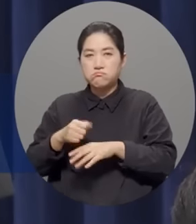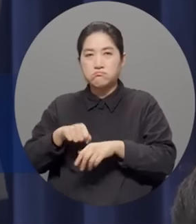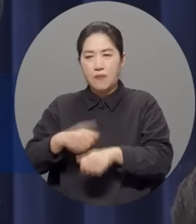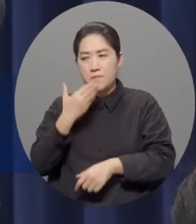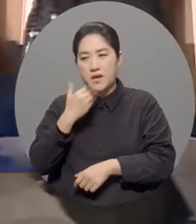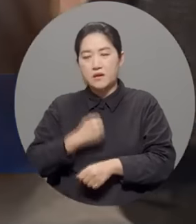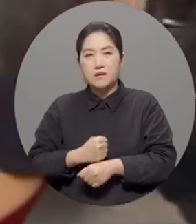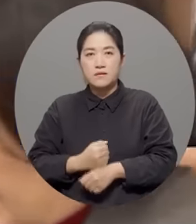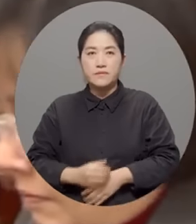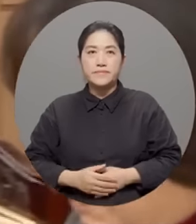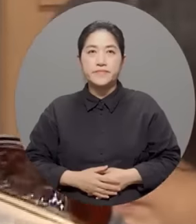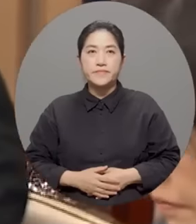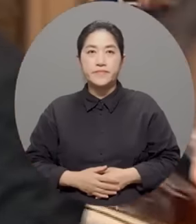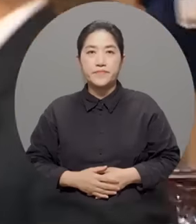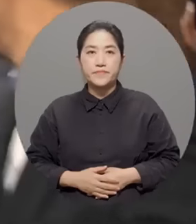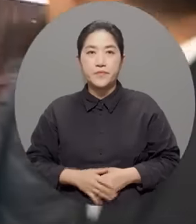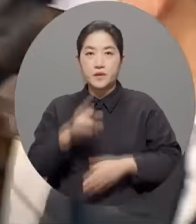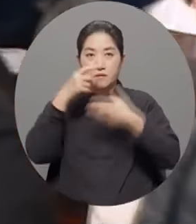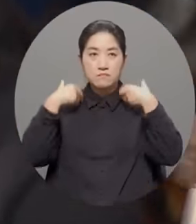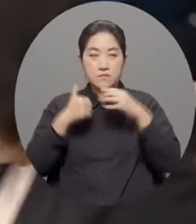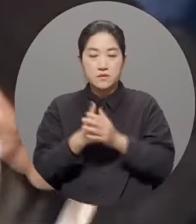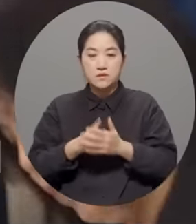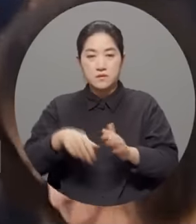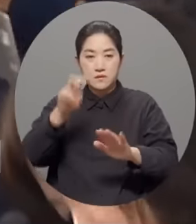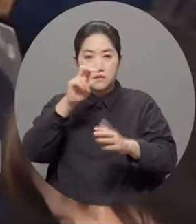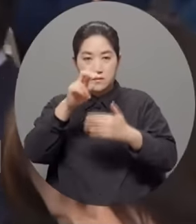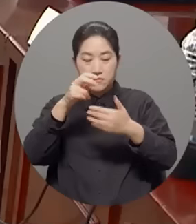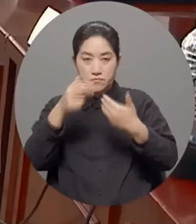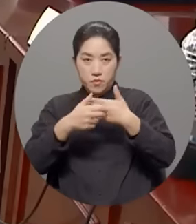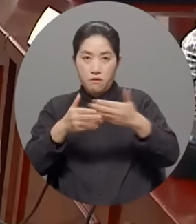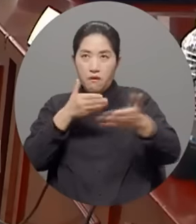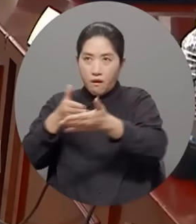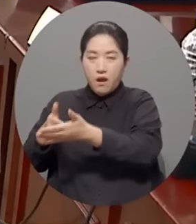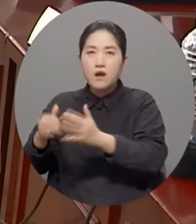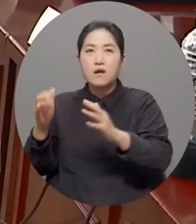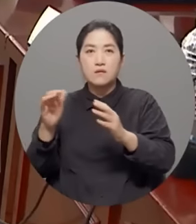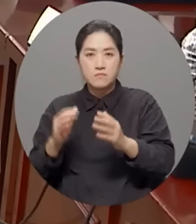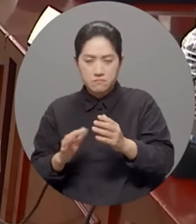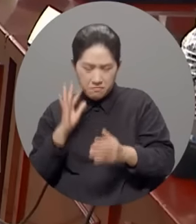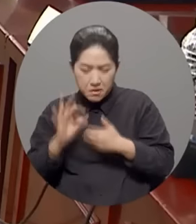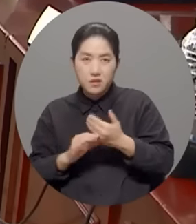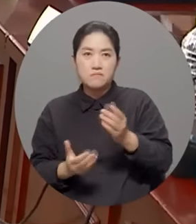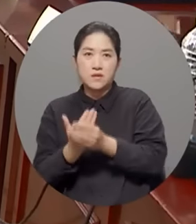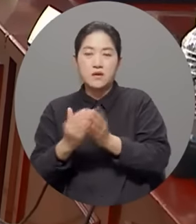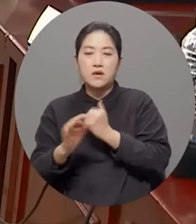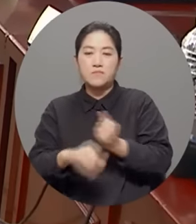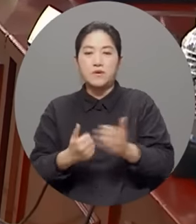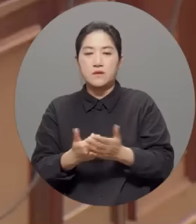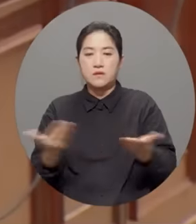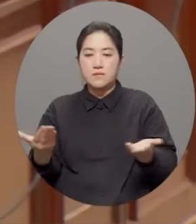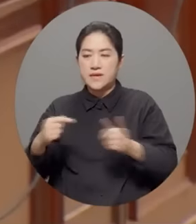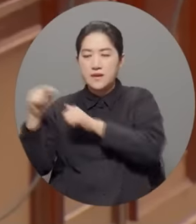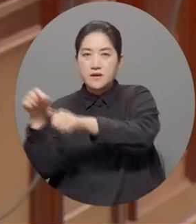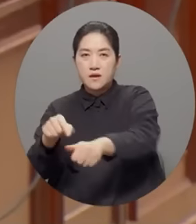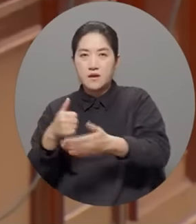취하도록 하겠습니다. 정부는 의료 차질이 현실화되면 업무 개시 명령을 내리고 대체